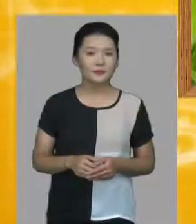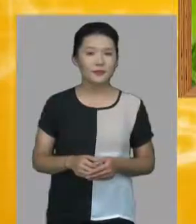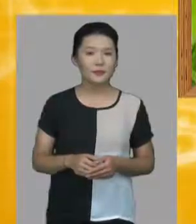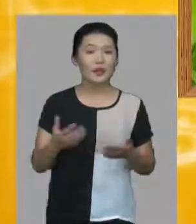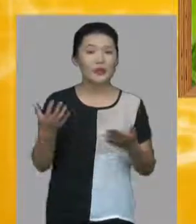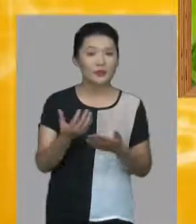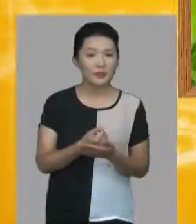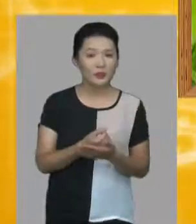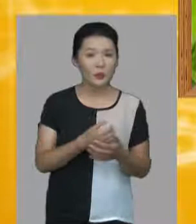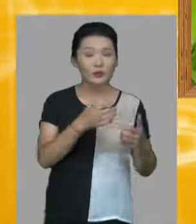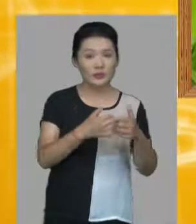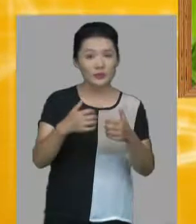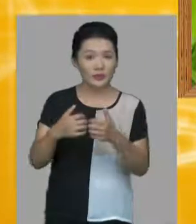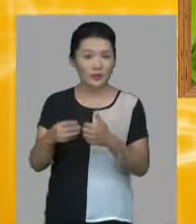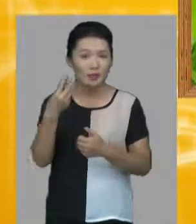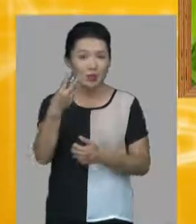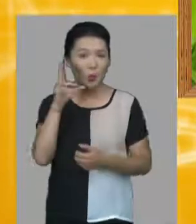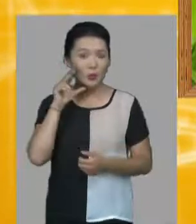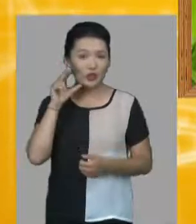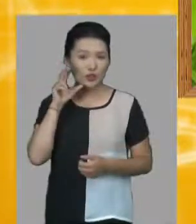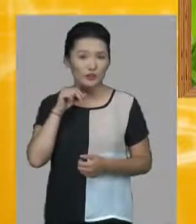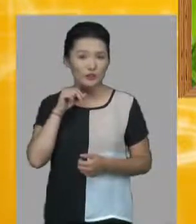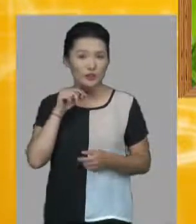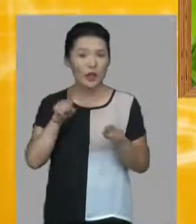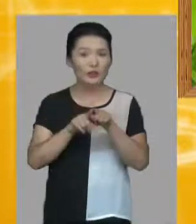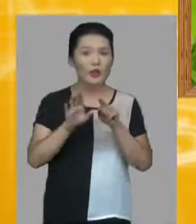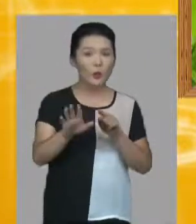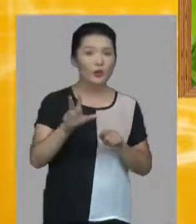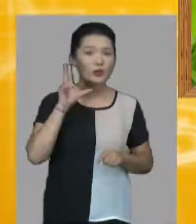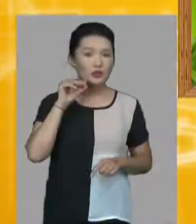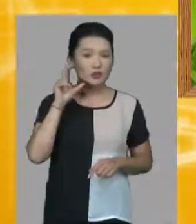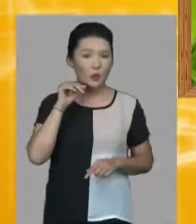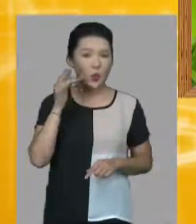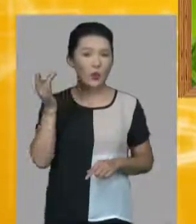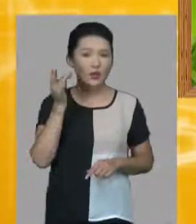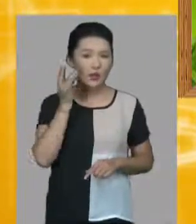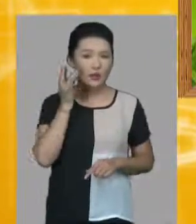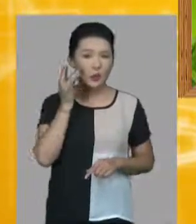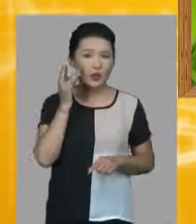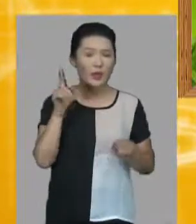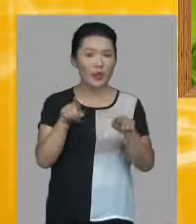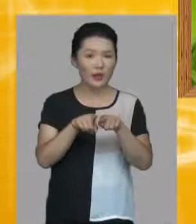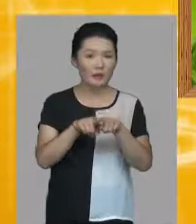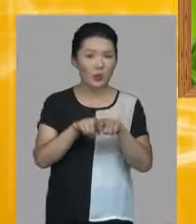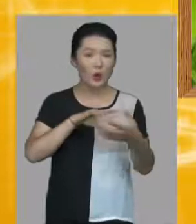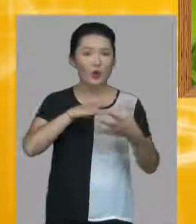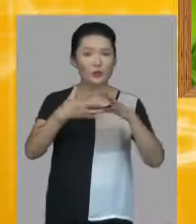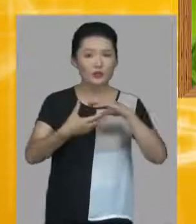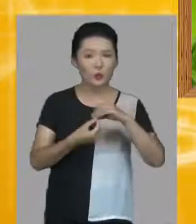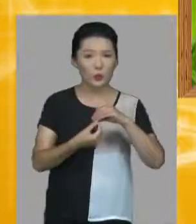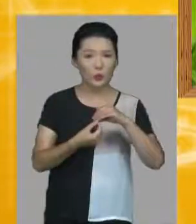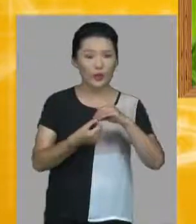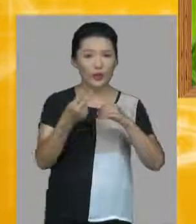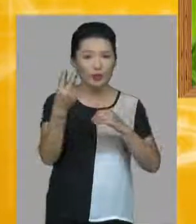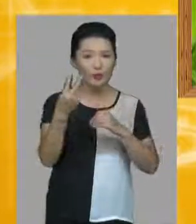Найдется ли среди трех чисел такое число, которое равно сумме